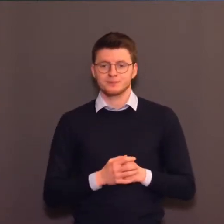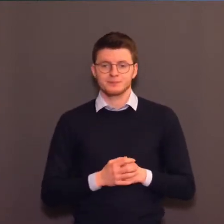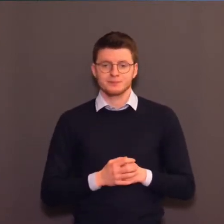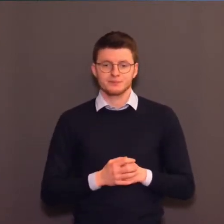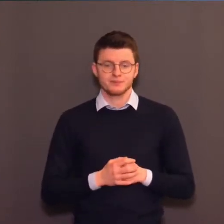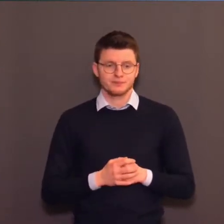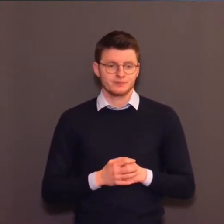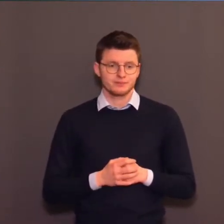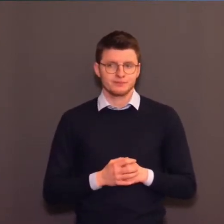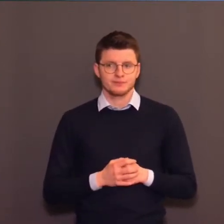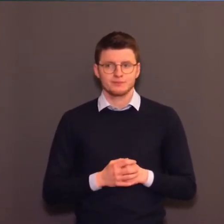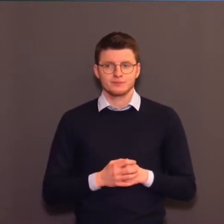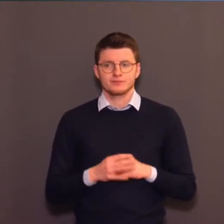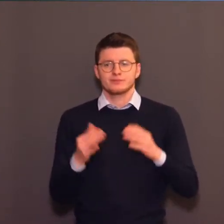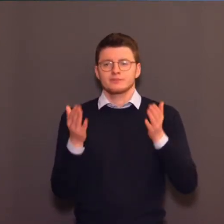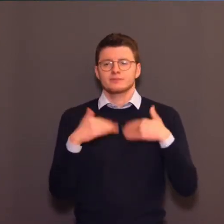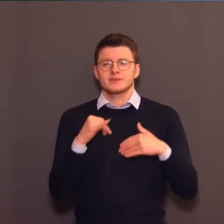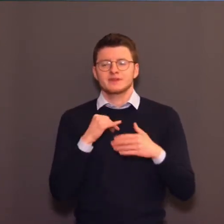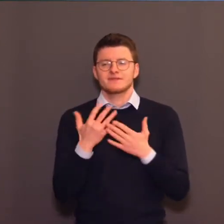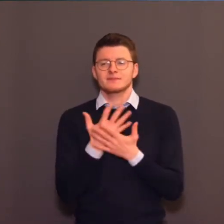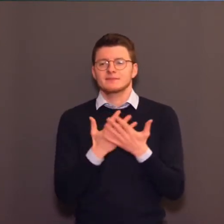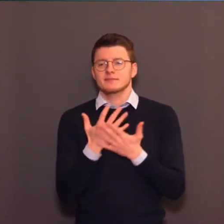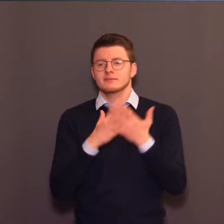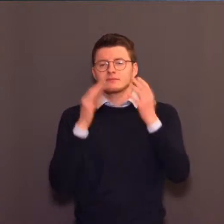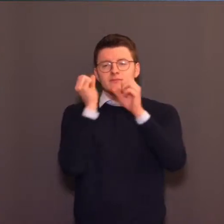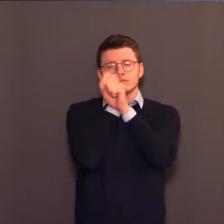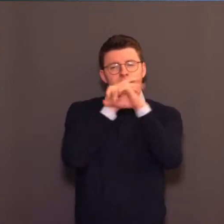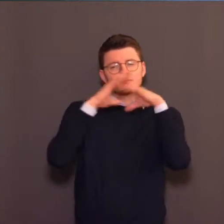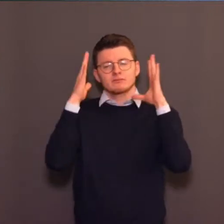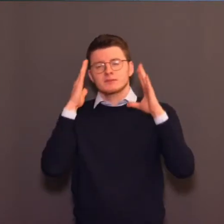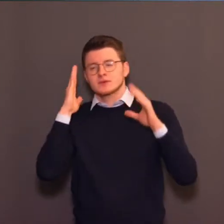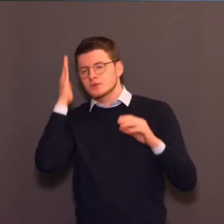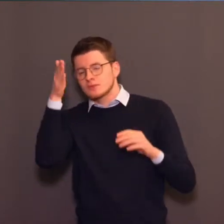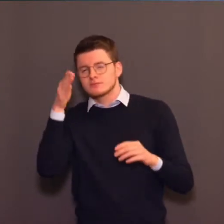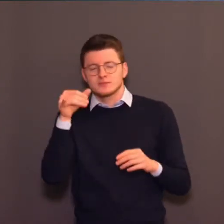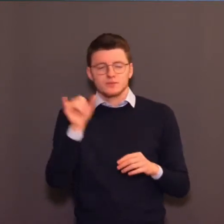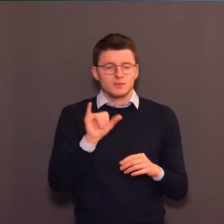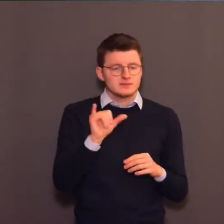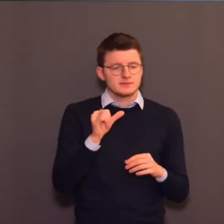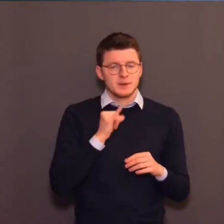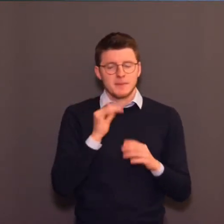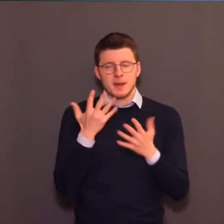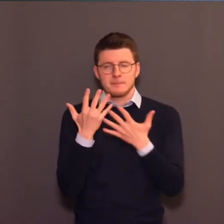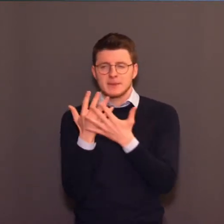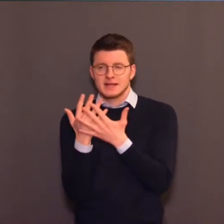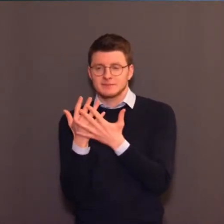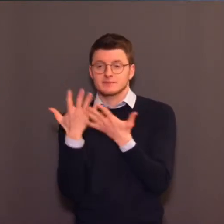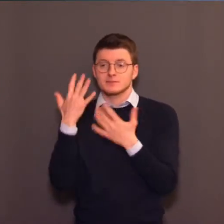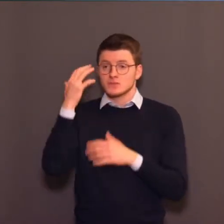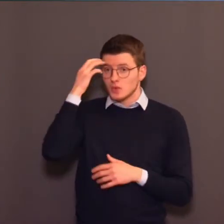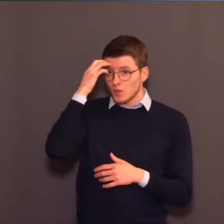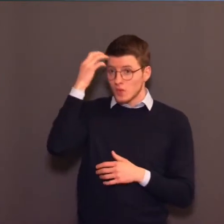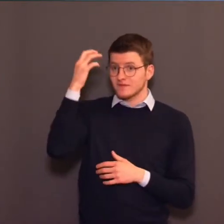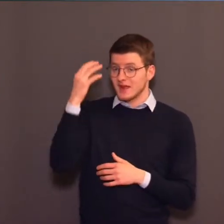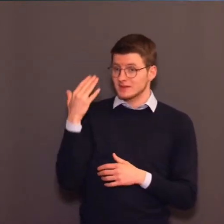Betreft de voorspellingen voor de toekomst. De overheid heeft verleden